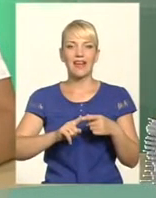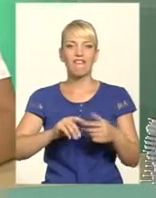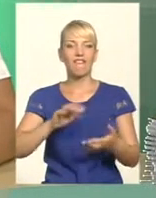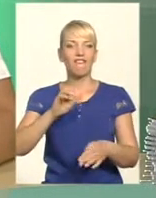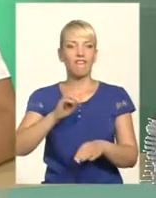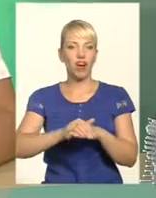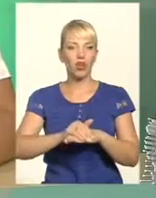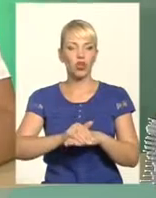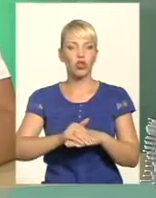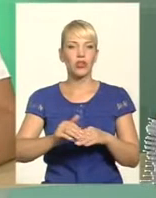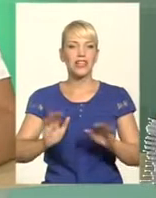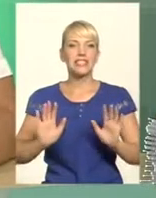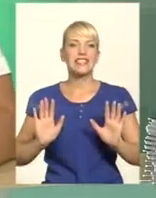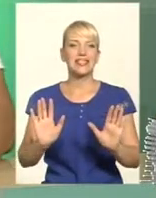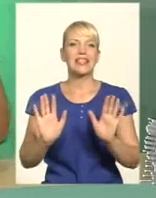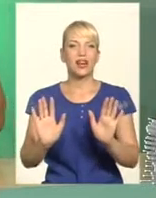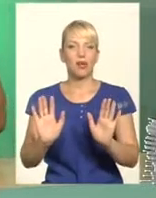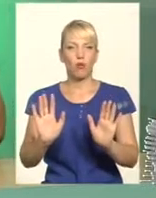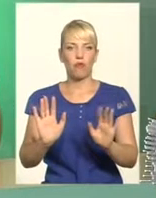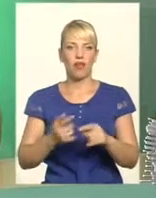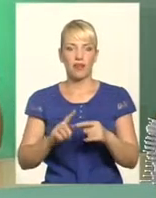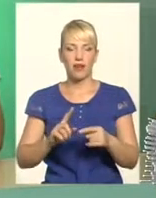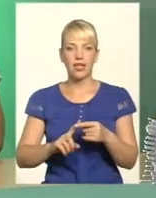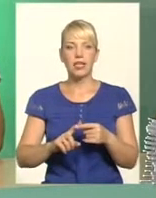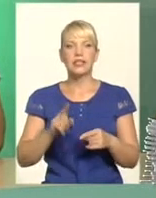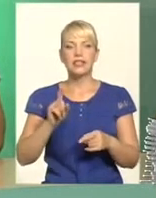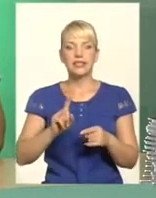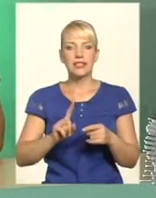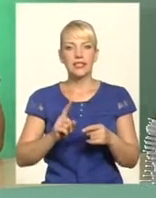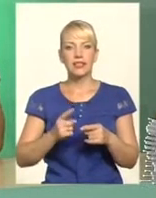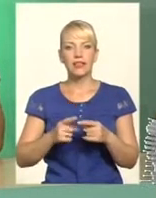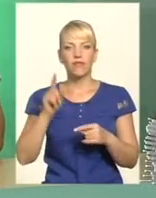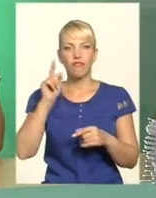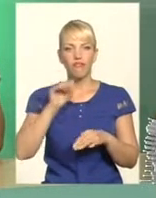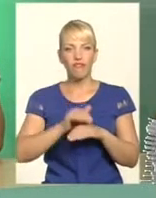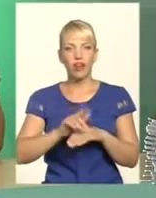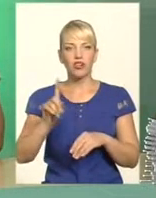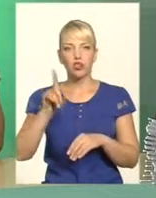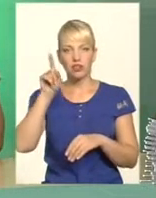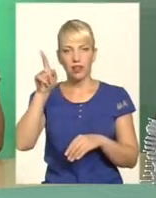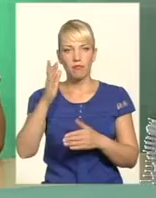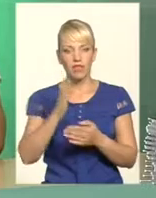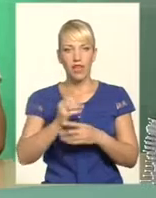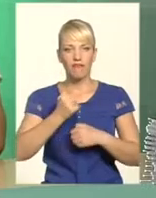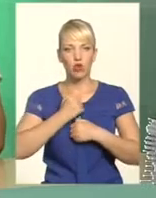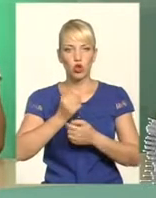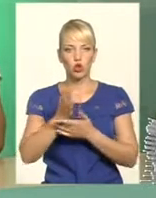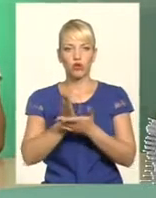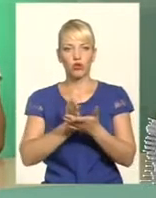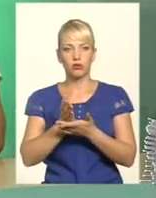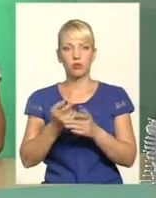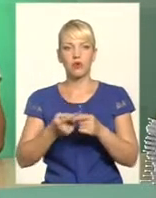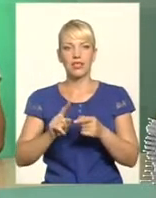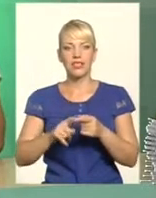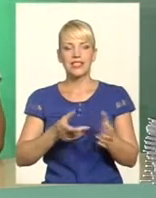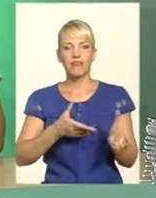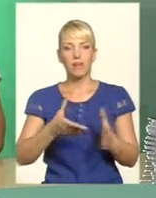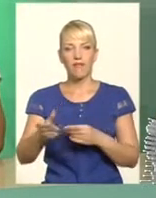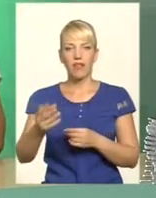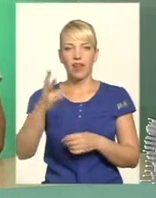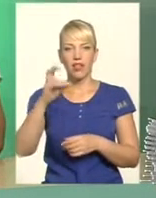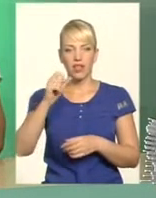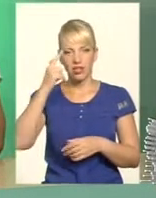обов'язково. Ведуться бойові дії чи не ведуться бойові дії. Той факт, що там знаходиться певна кількість військовослужбовців, це впливає